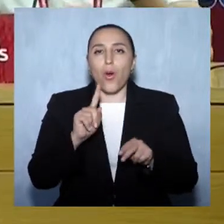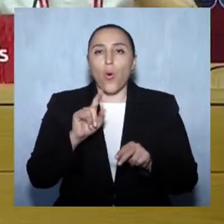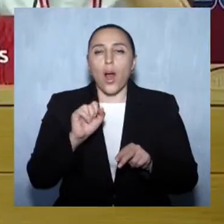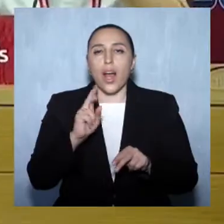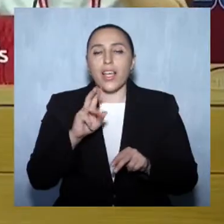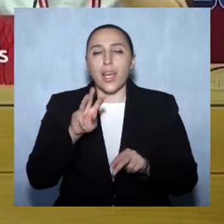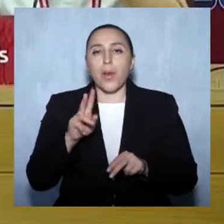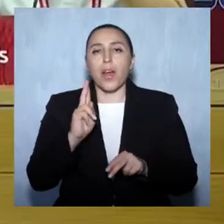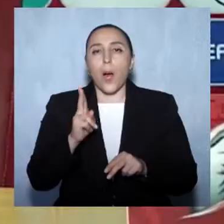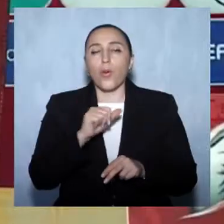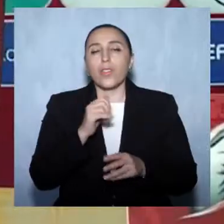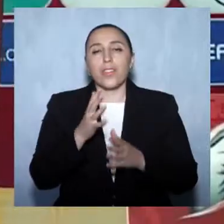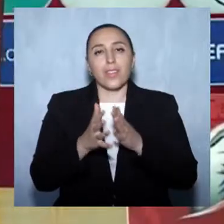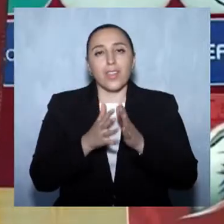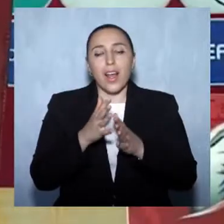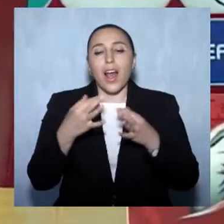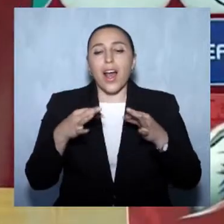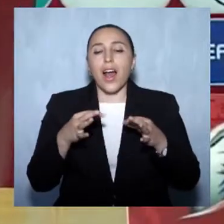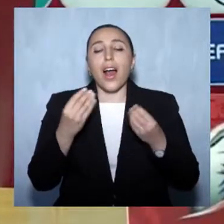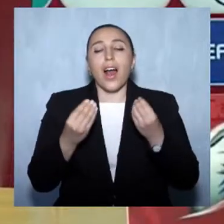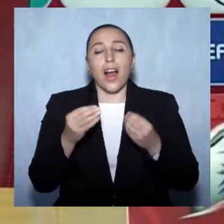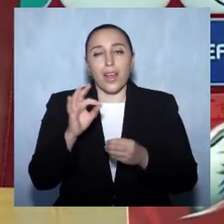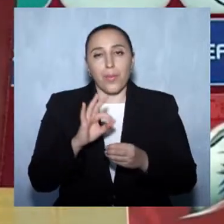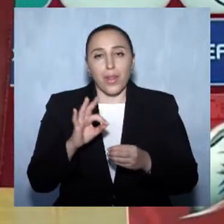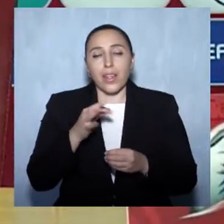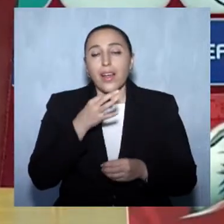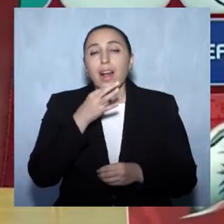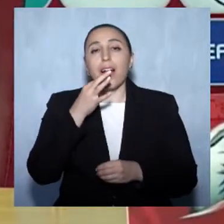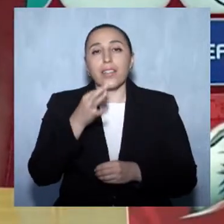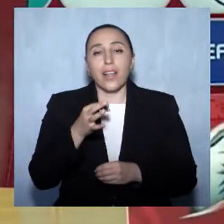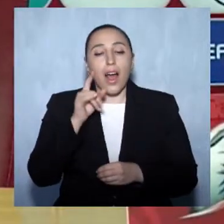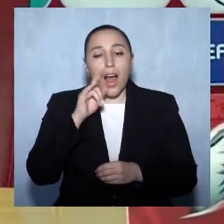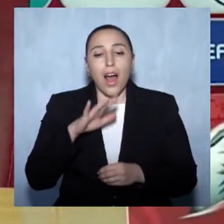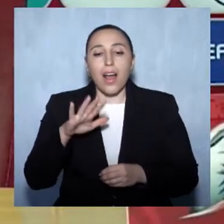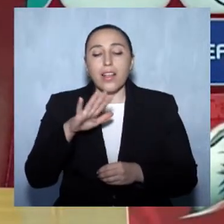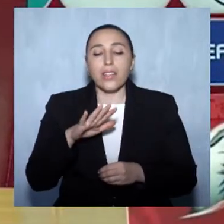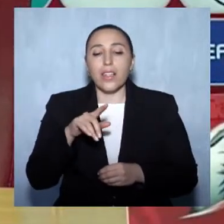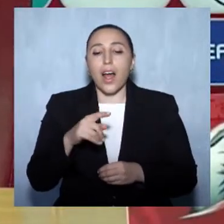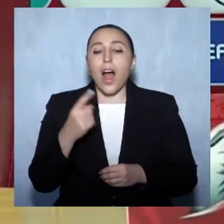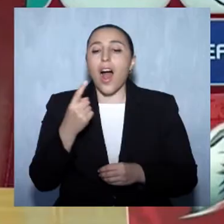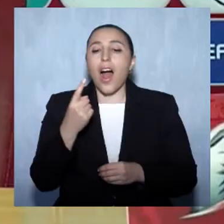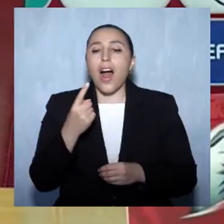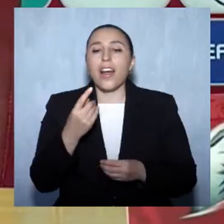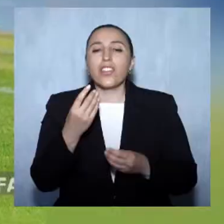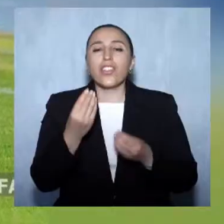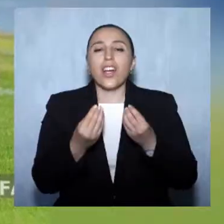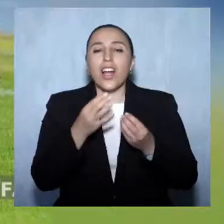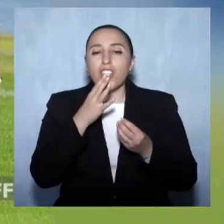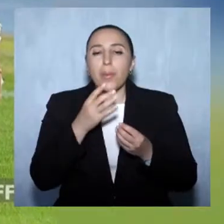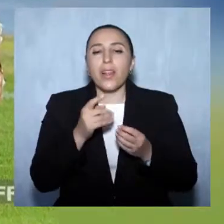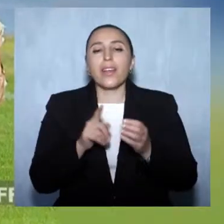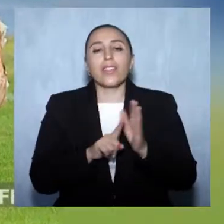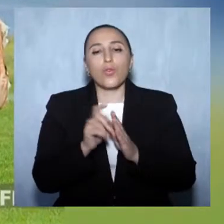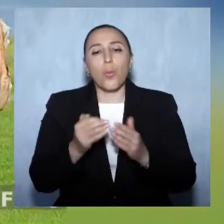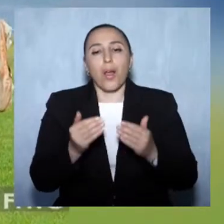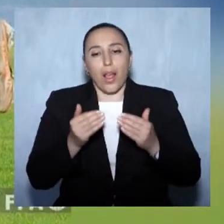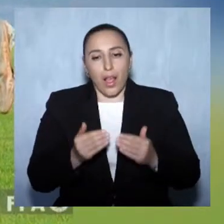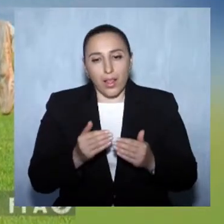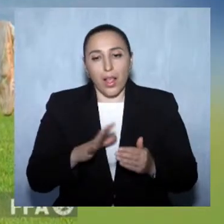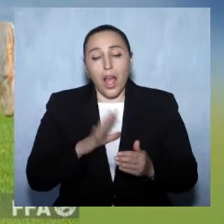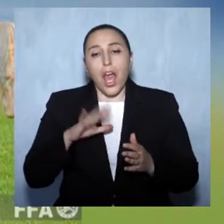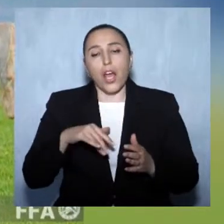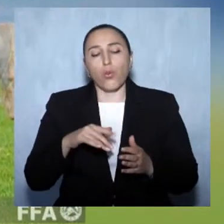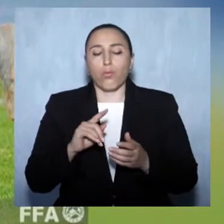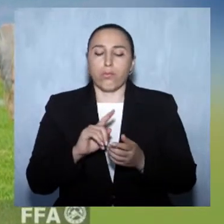Կապարոսը մեկնաբանելով խաղի ընթացքը նշեց. Հայաստանի ընտրանին առաջին խաղակեսը հետ քաշվելով սկսեց, սակայն հետո իրավիճակը